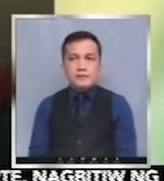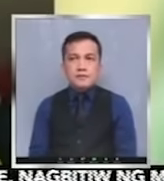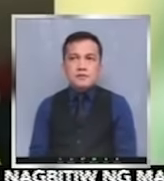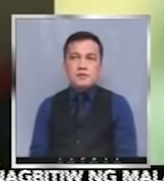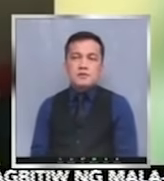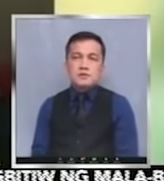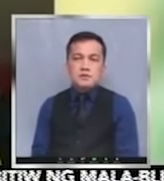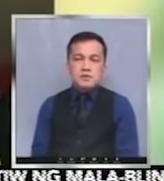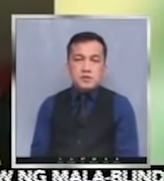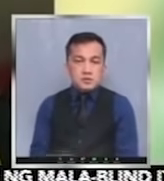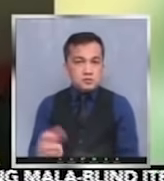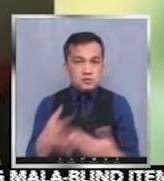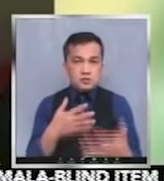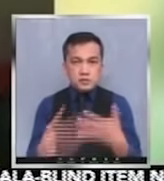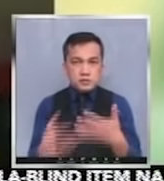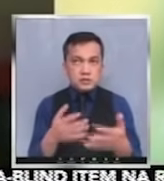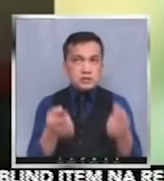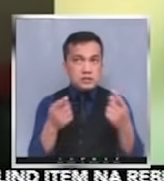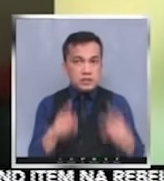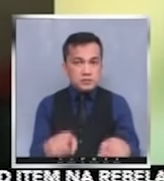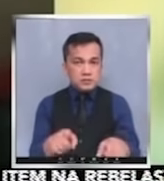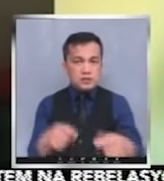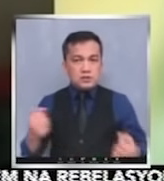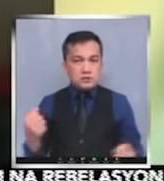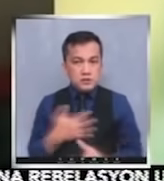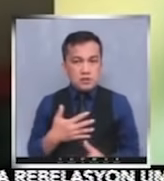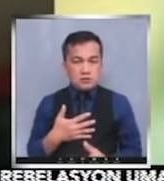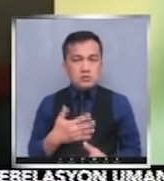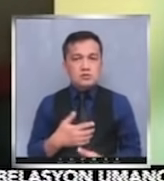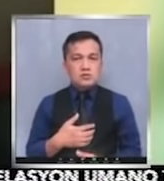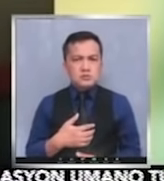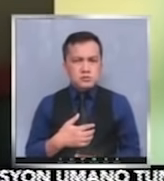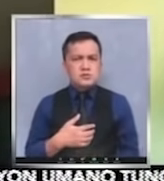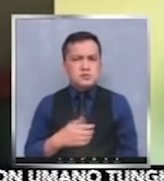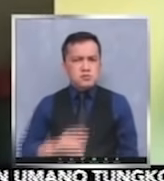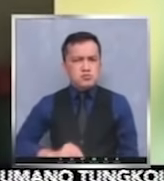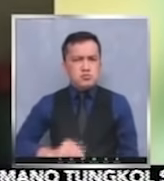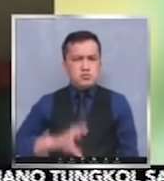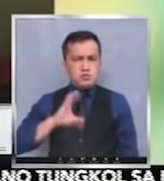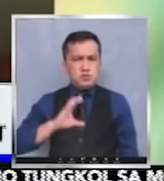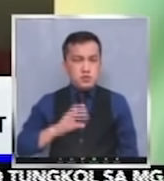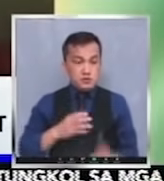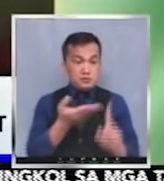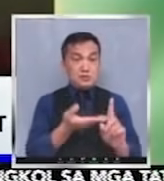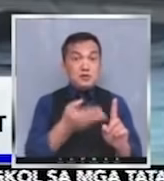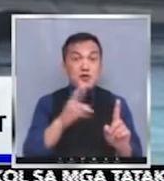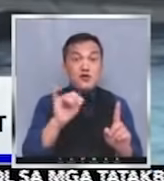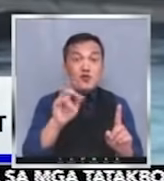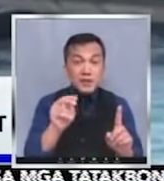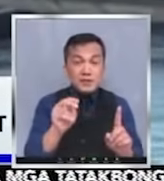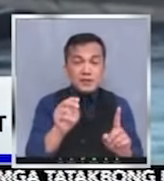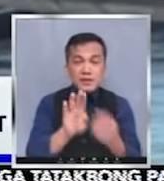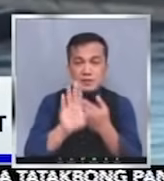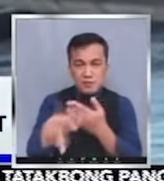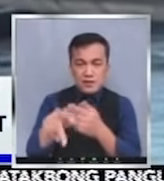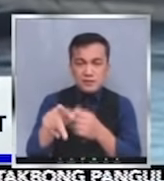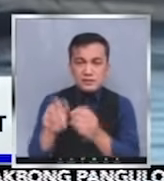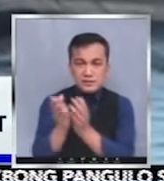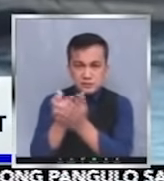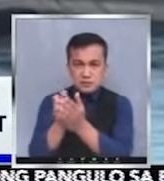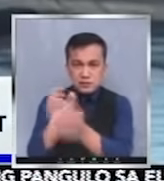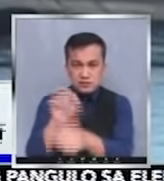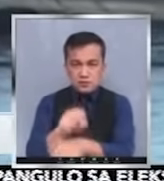Sa kabila ng sinapit at takot, buo pa rin ang loob ni Mang Ruben na bumalik sa dagat upang maghanap buhay. Para sa